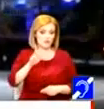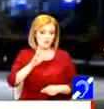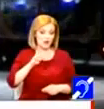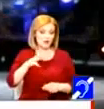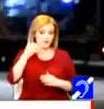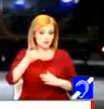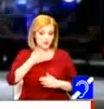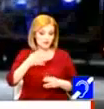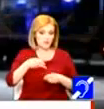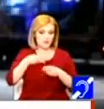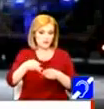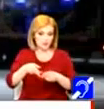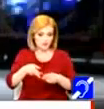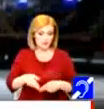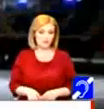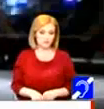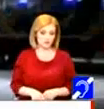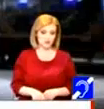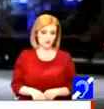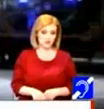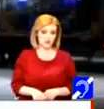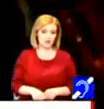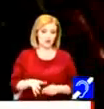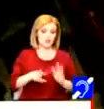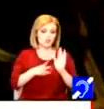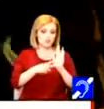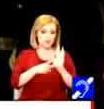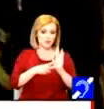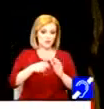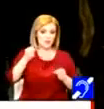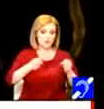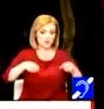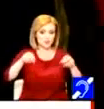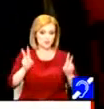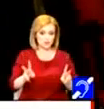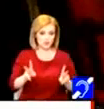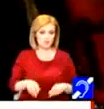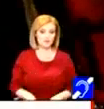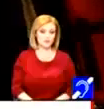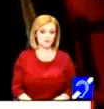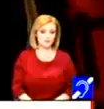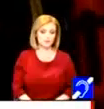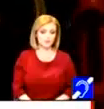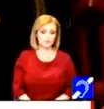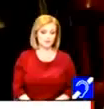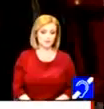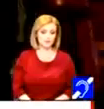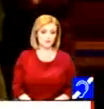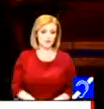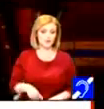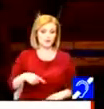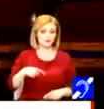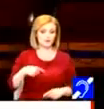și lichidarea incendiului, sunt dislocate 7 autospeciale de intervenție ale pompierilor și peste